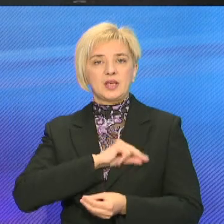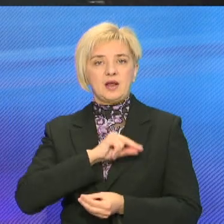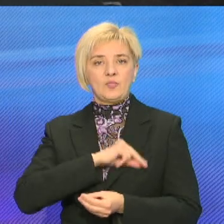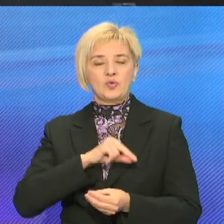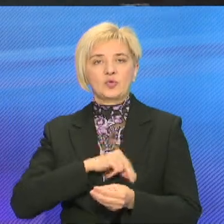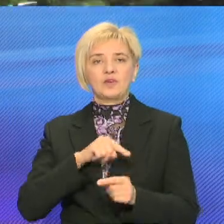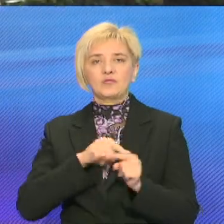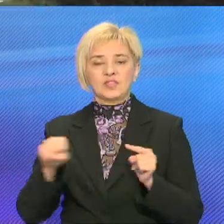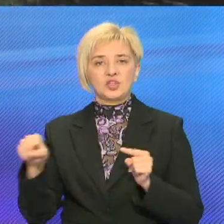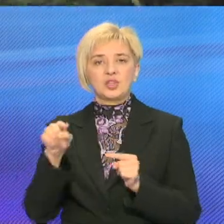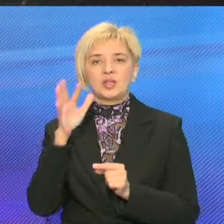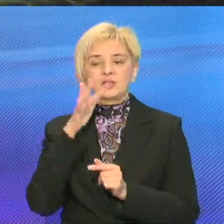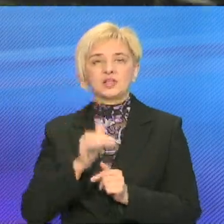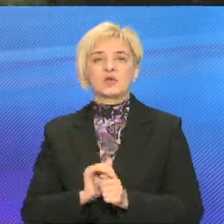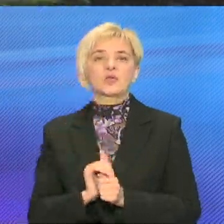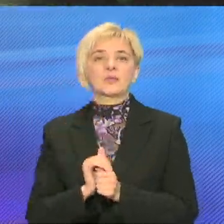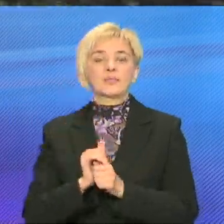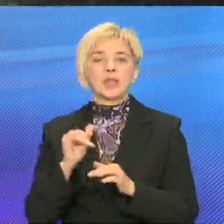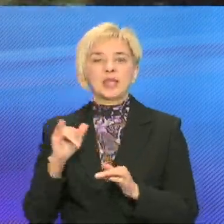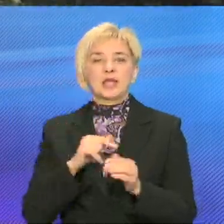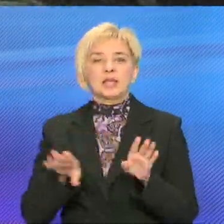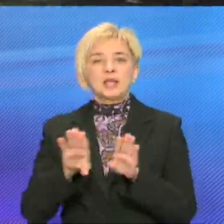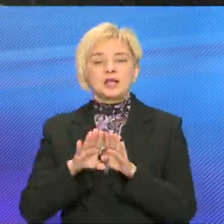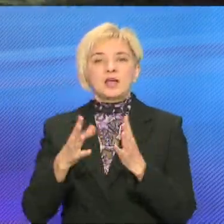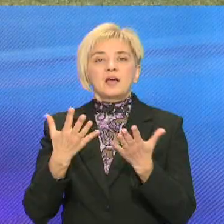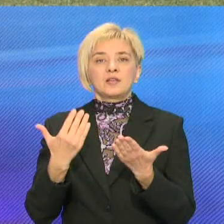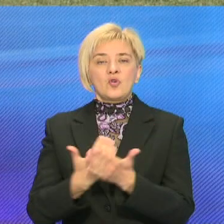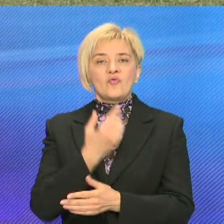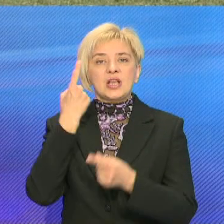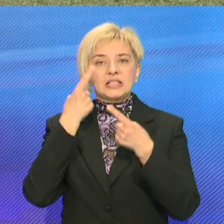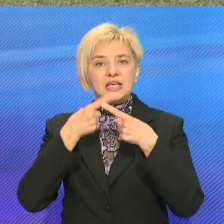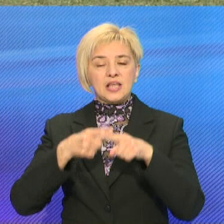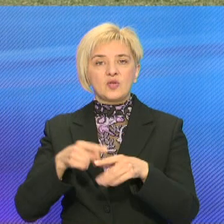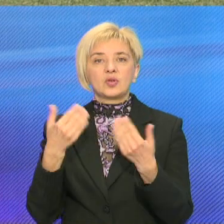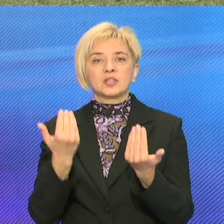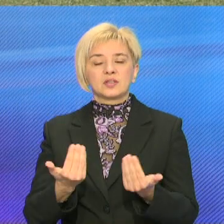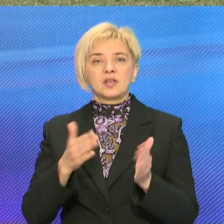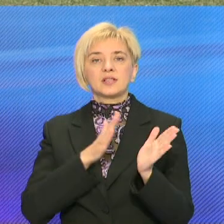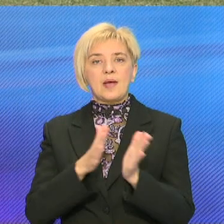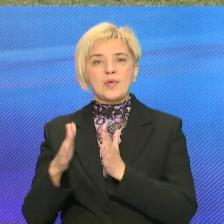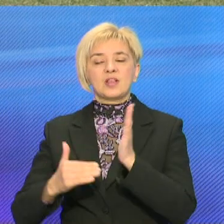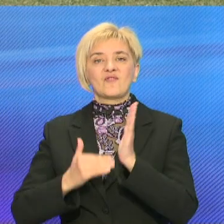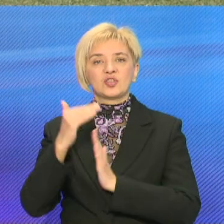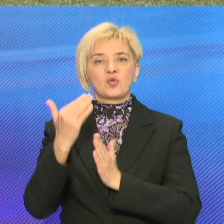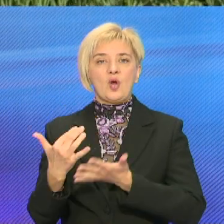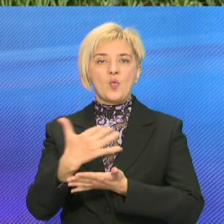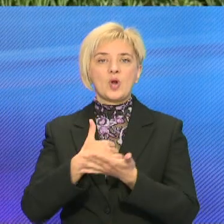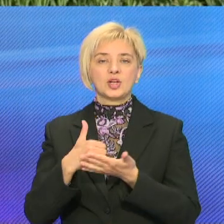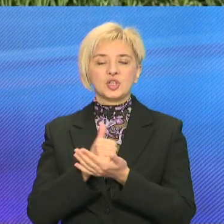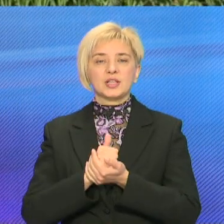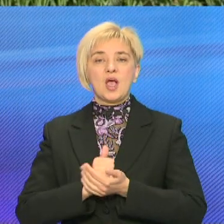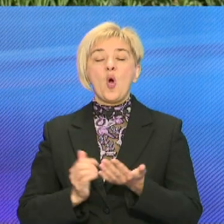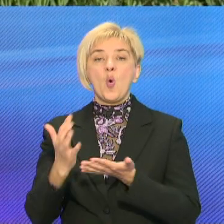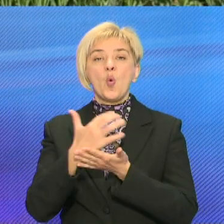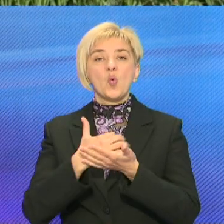землі. Дакладна вытрымлівалі севазварот і самыя сучасныя тэхналогіі. Адсюль стабільна высокая ураджайнасць.